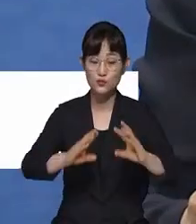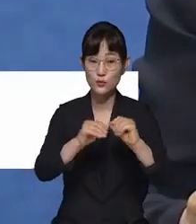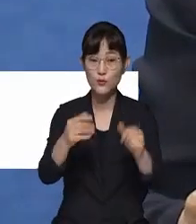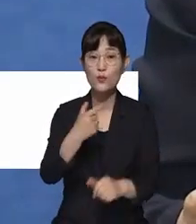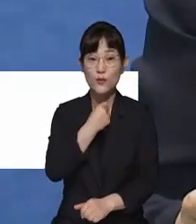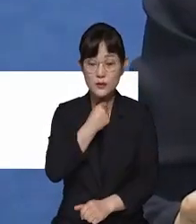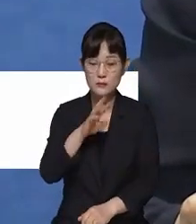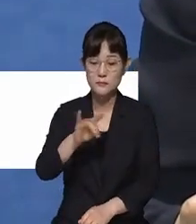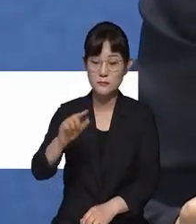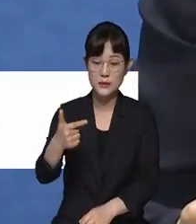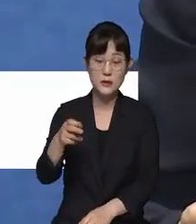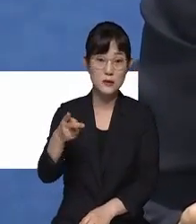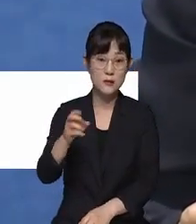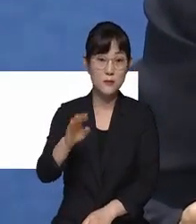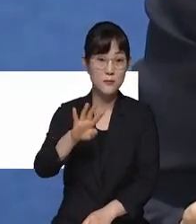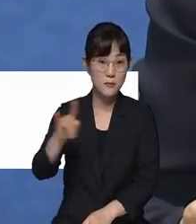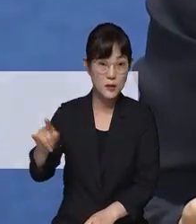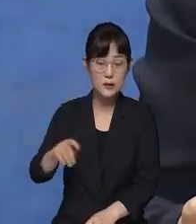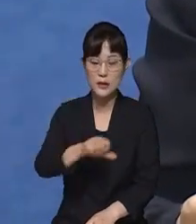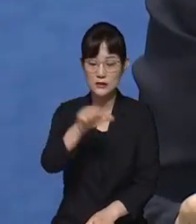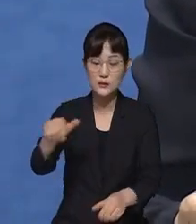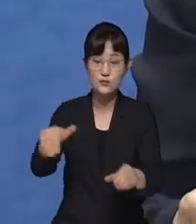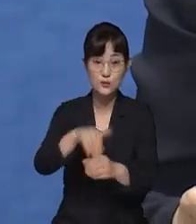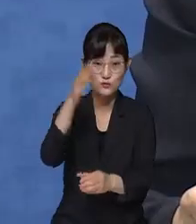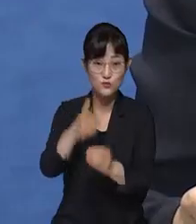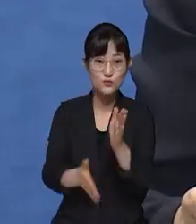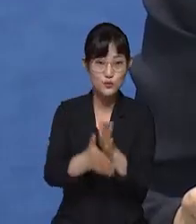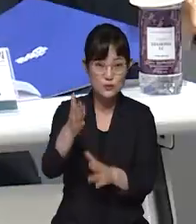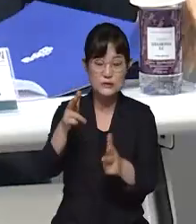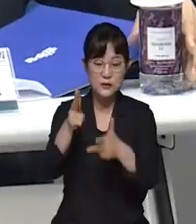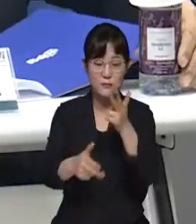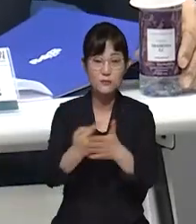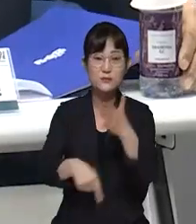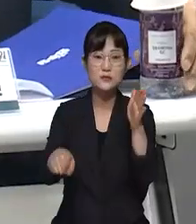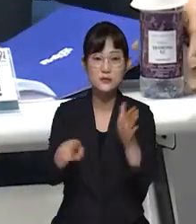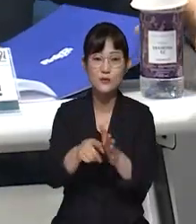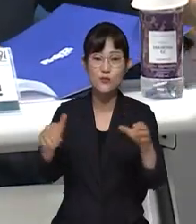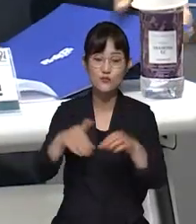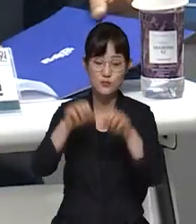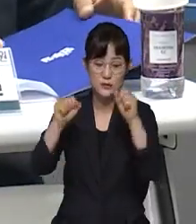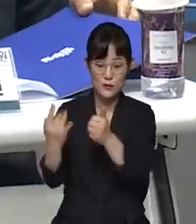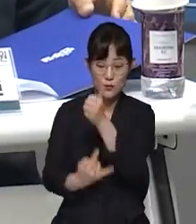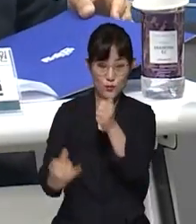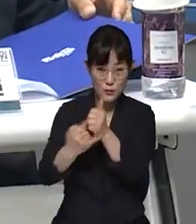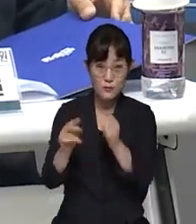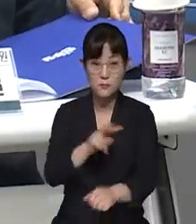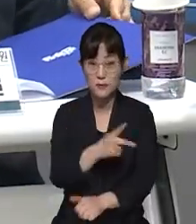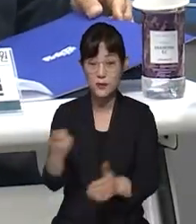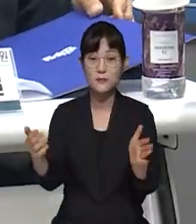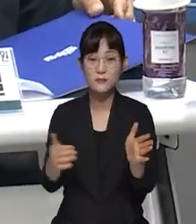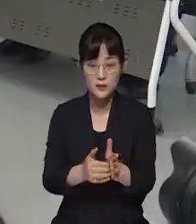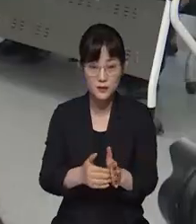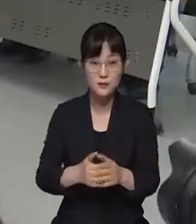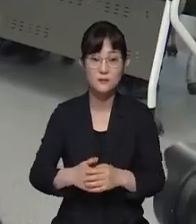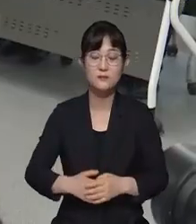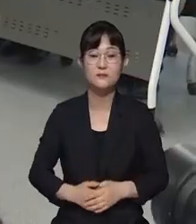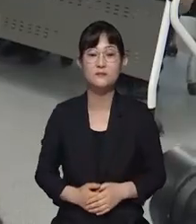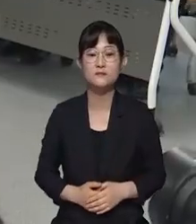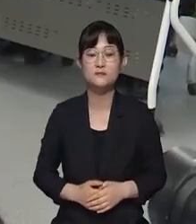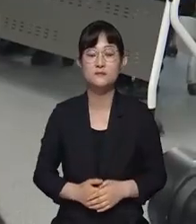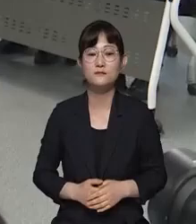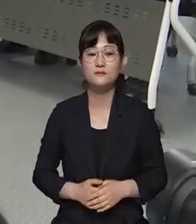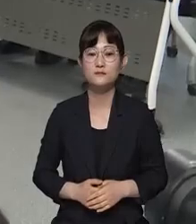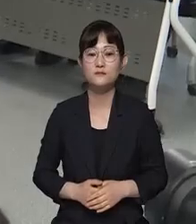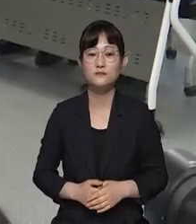배정 예정이었던 민영배 의원은 아시아 문화 중심 도시 현안 등을 위해 문체위 소속이 필요하다는 의견이 나오자 상임위를